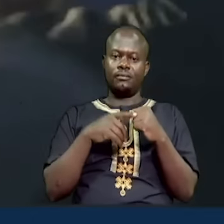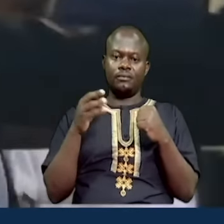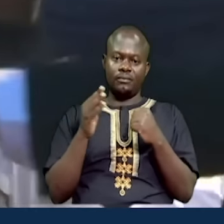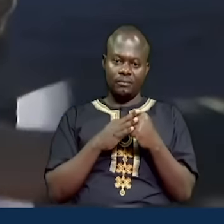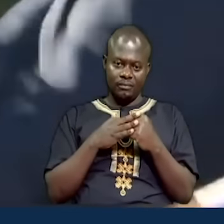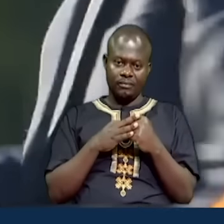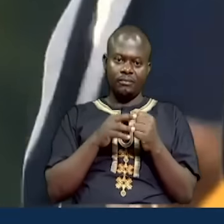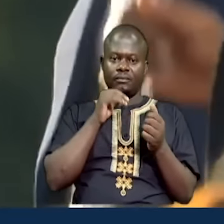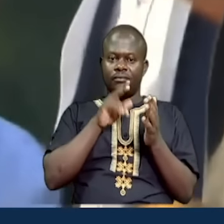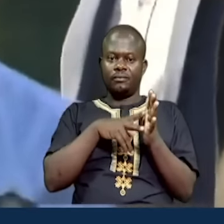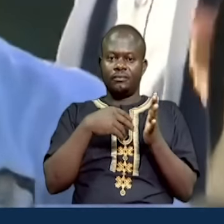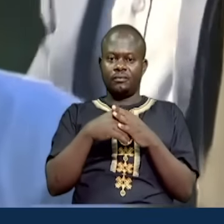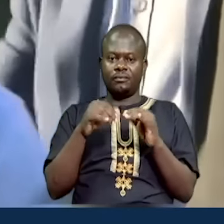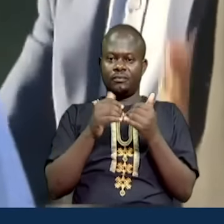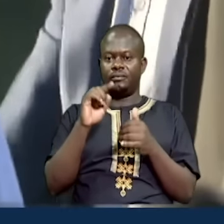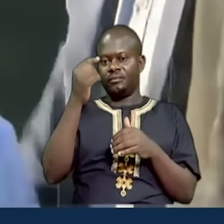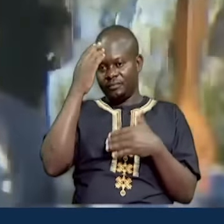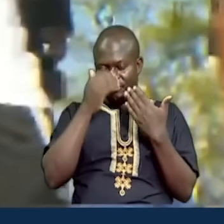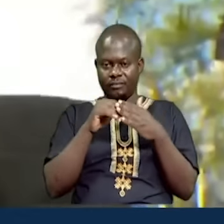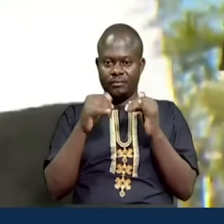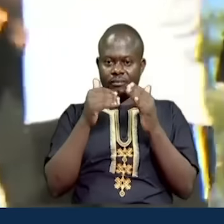68 idatsinzwe umukino numwe kuko